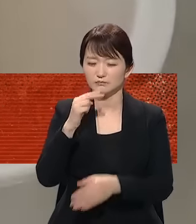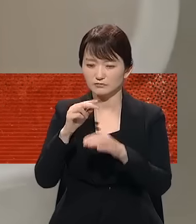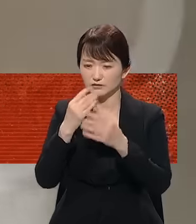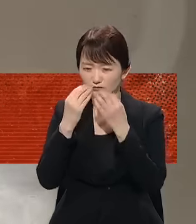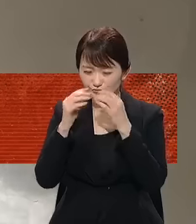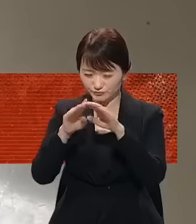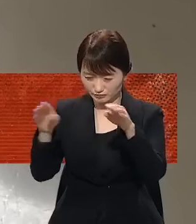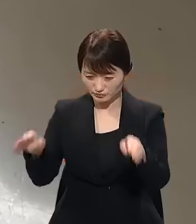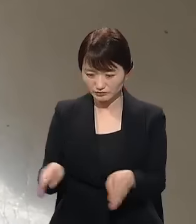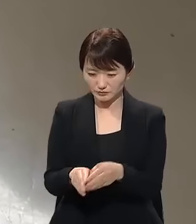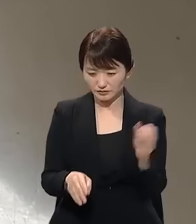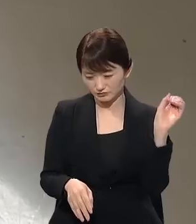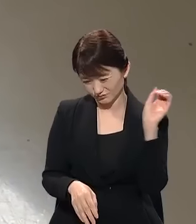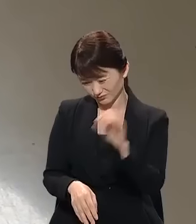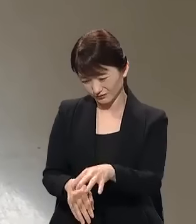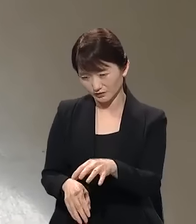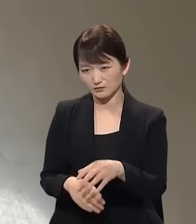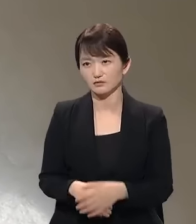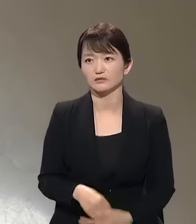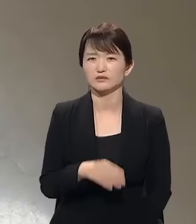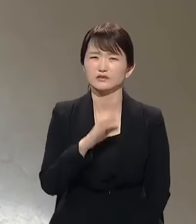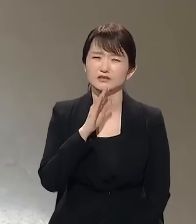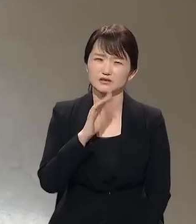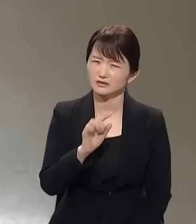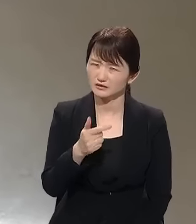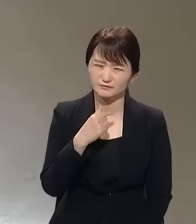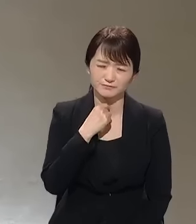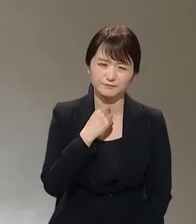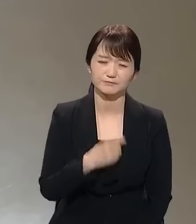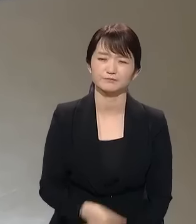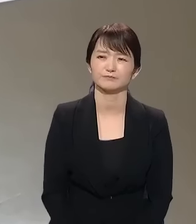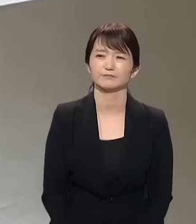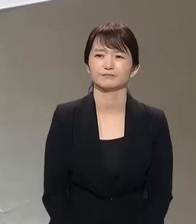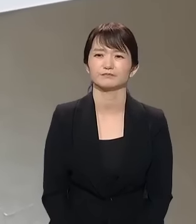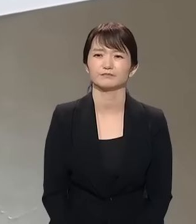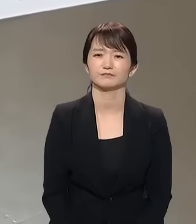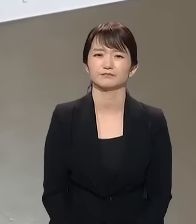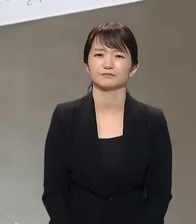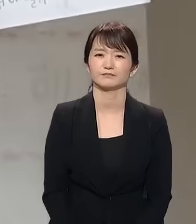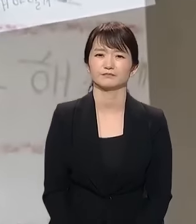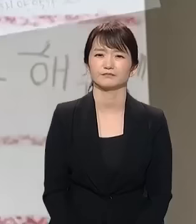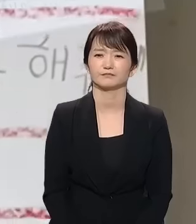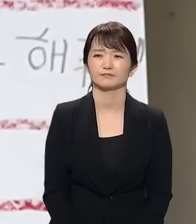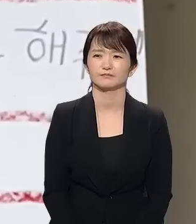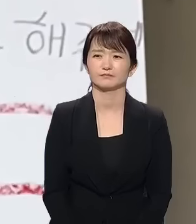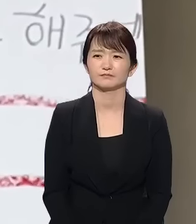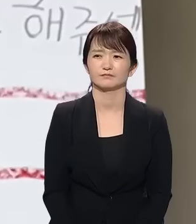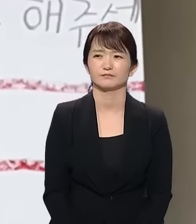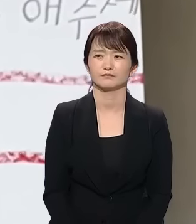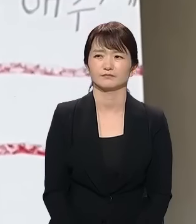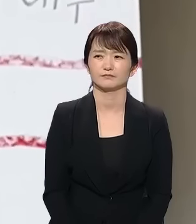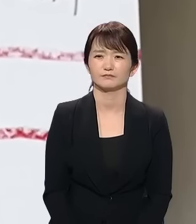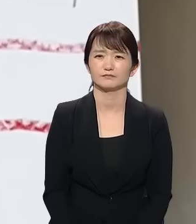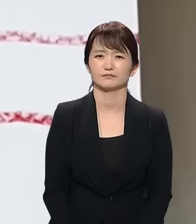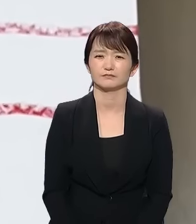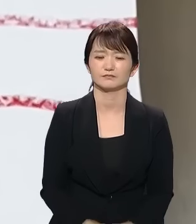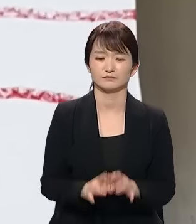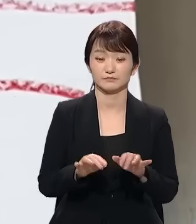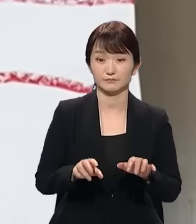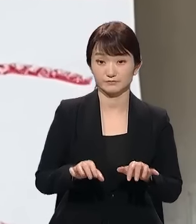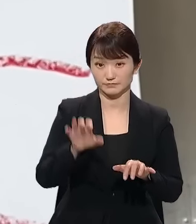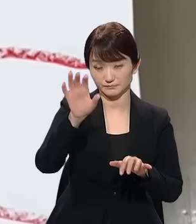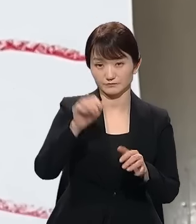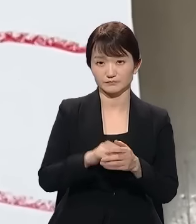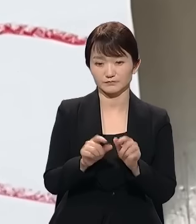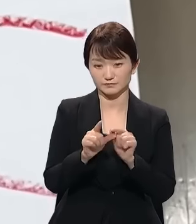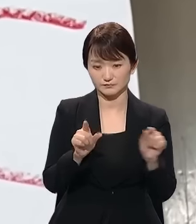쓰레기통으로 던졌다. 이것도 사실이 아니길 바랍니다. 예. 자, 양 변호사님, 제가 이제 뭐 채팅창에서 몇몇 분들이 이제